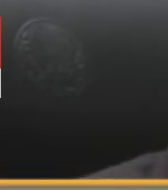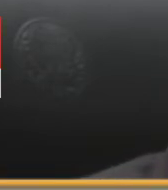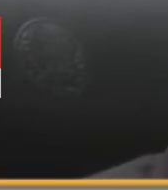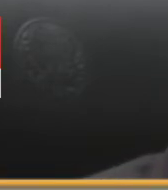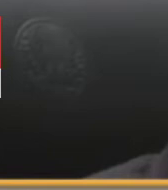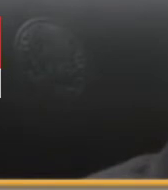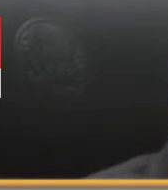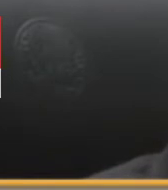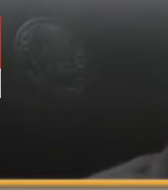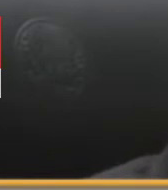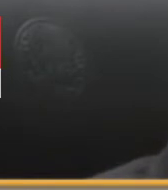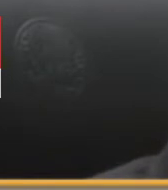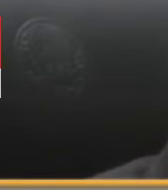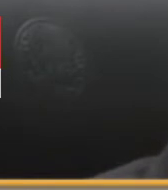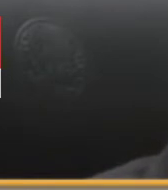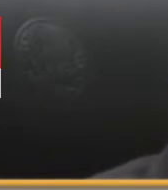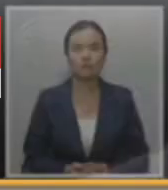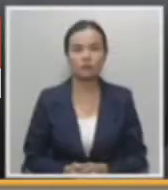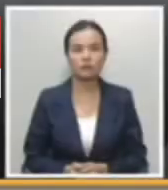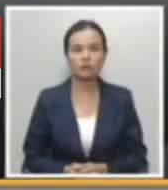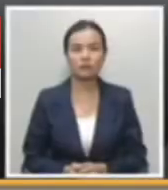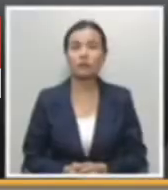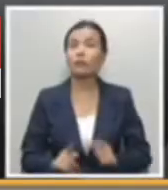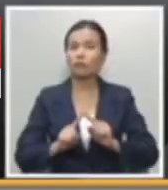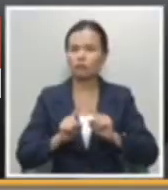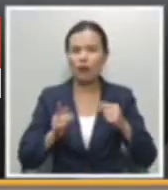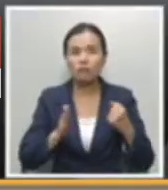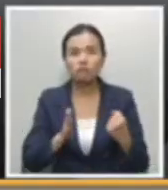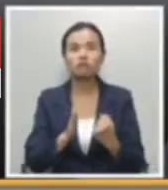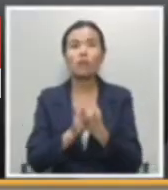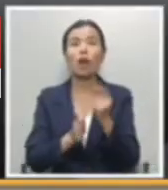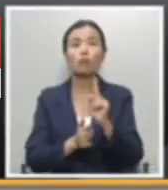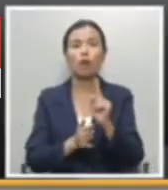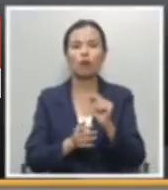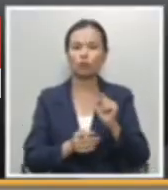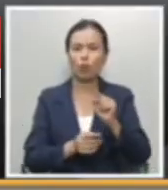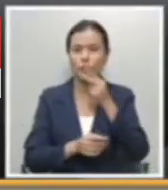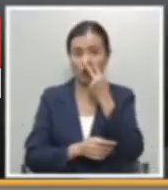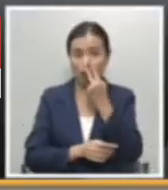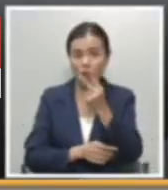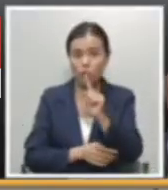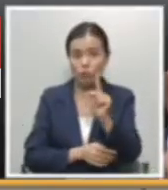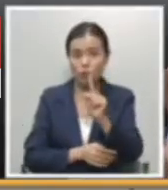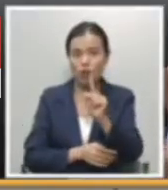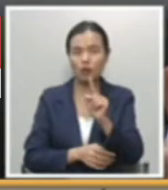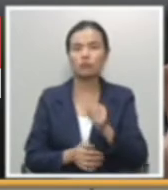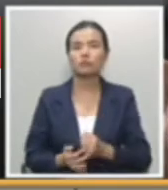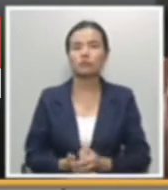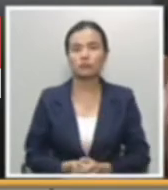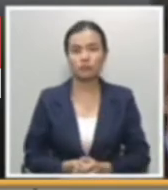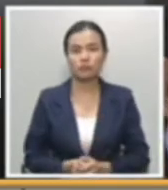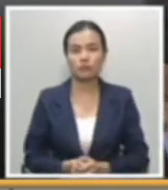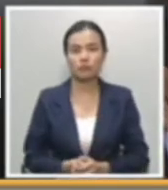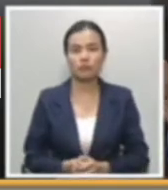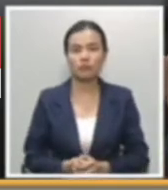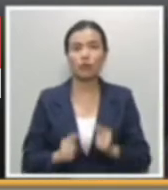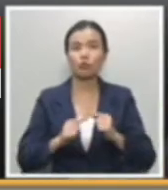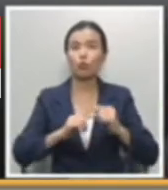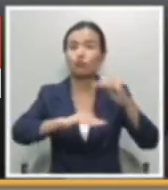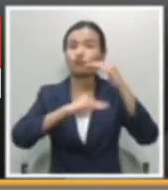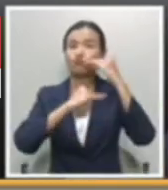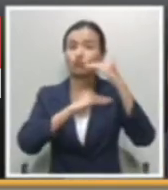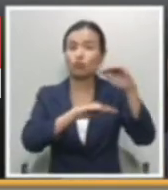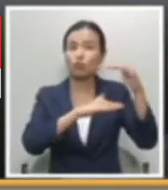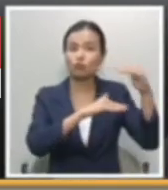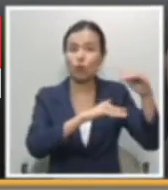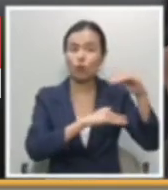ไทยแต่ว่าเป็นที่น่าเสียดายที่ท่านจะสังเกตเห็นว่าการส่งออก